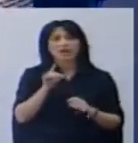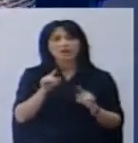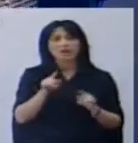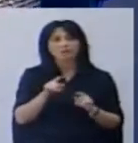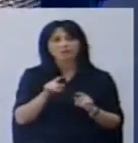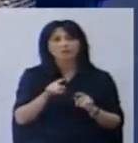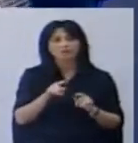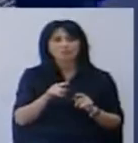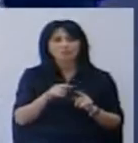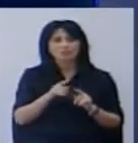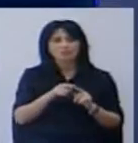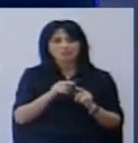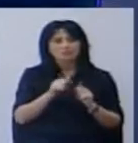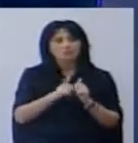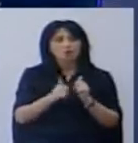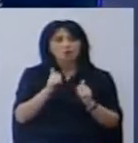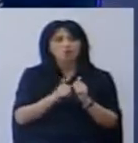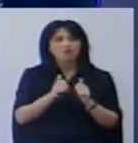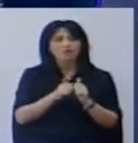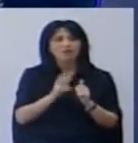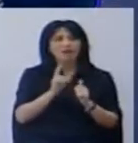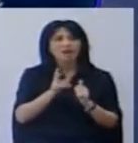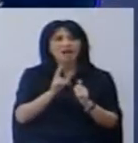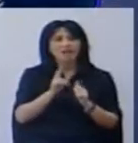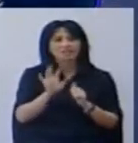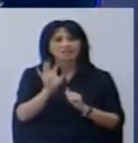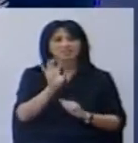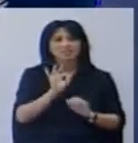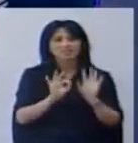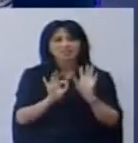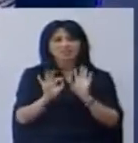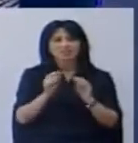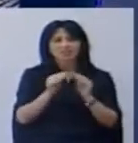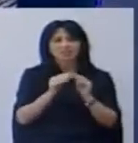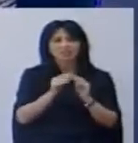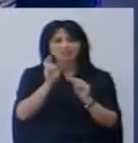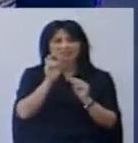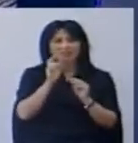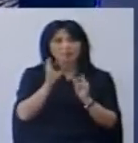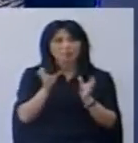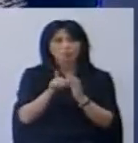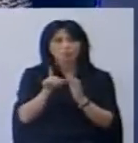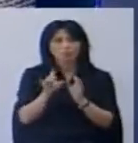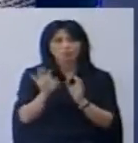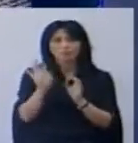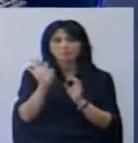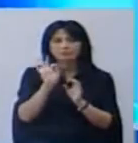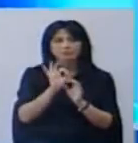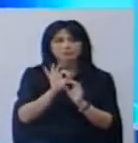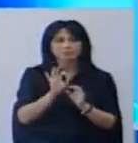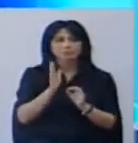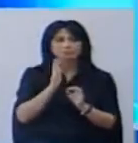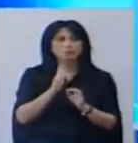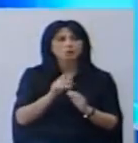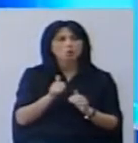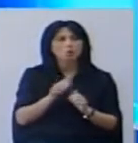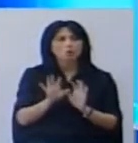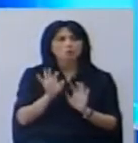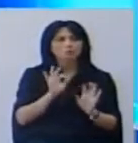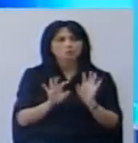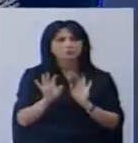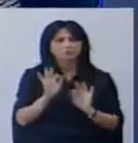რეგიონში სახელდახელოდ ხდება კანდიდატის შერჩევა იგივე სახელის უფლებო გუნდიდან. Რა პრინციპით ხდება ეს, როგორ